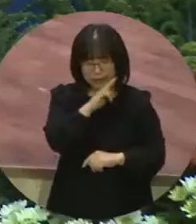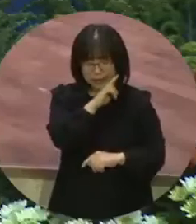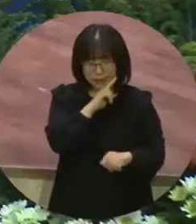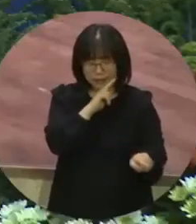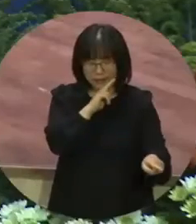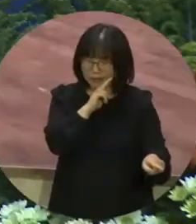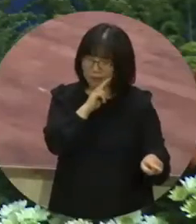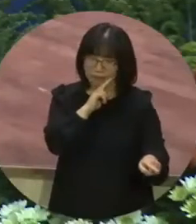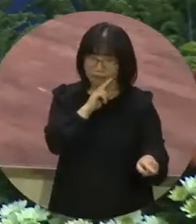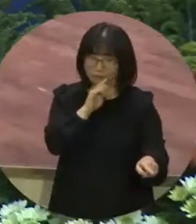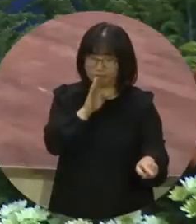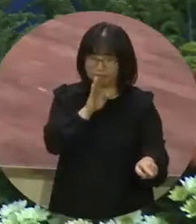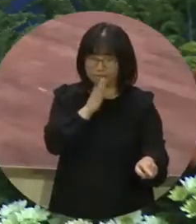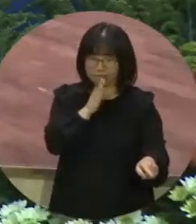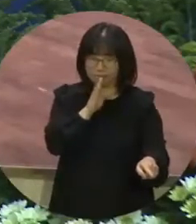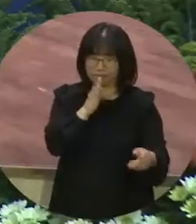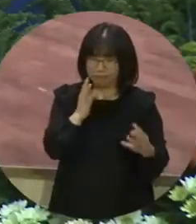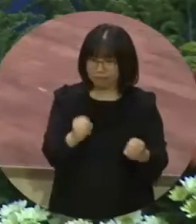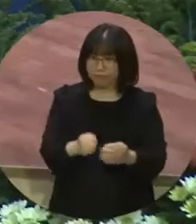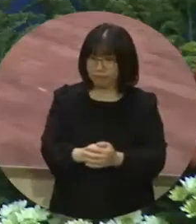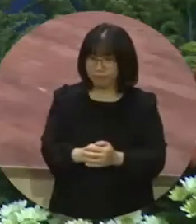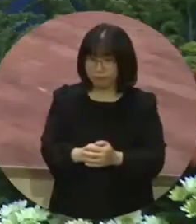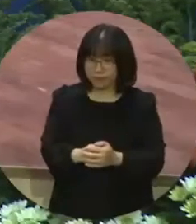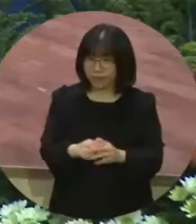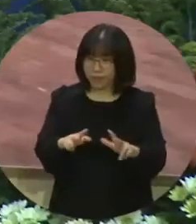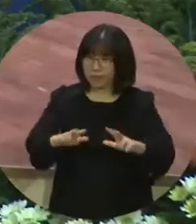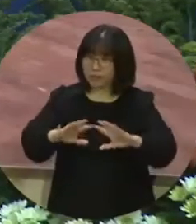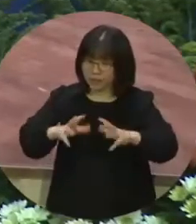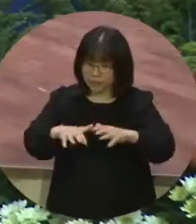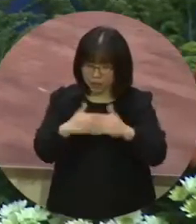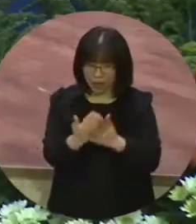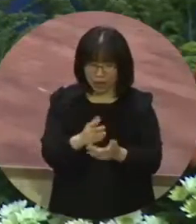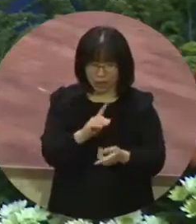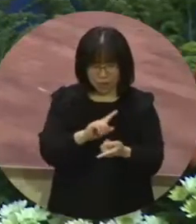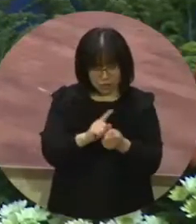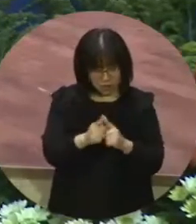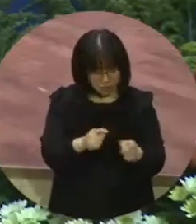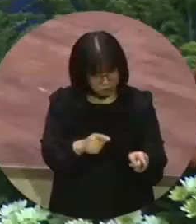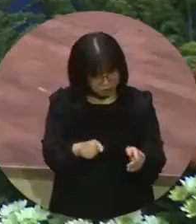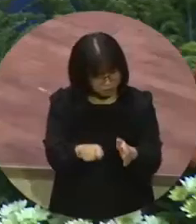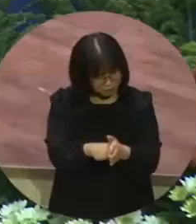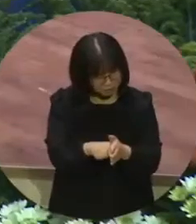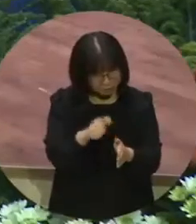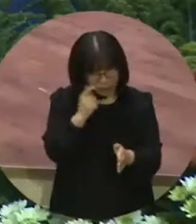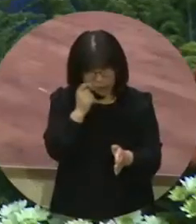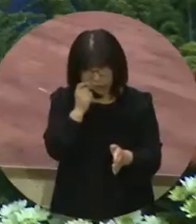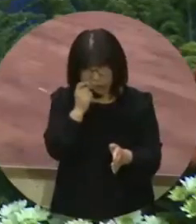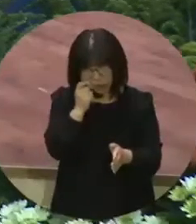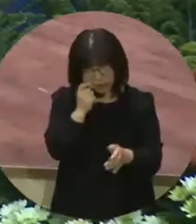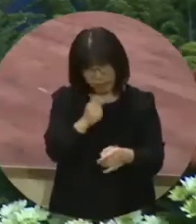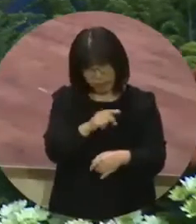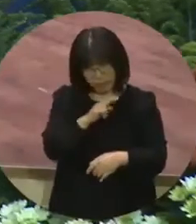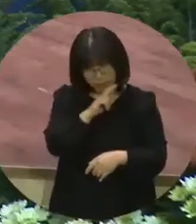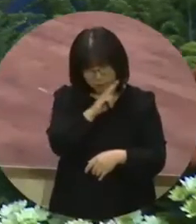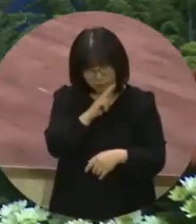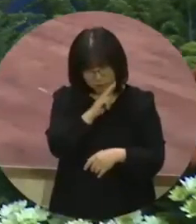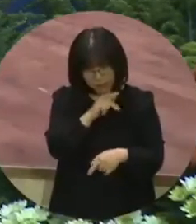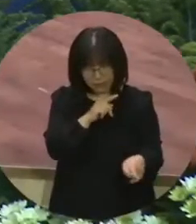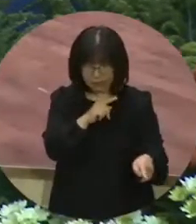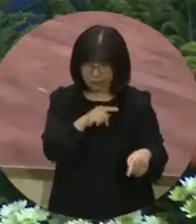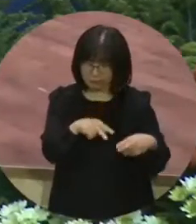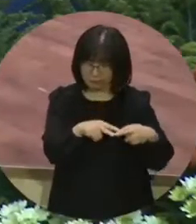못하는 이런 지금 창세기 3장에 완전히 지금 이 사단의 공격을 받고 있어. 서로 서로를 믿지를